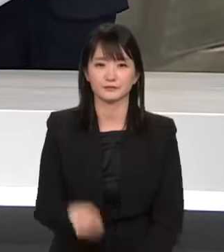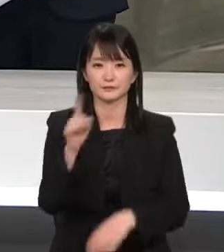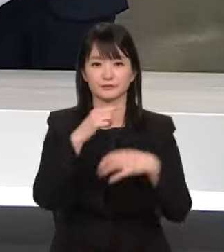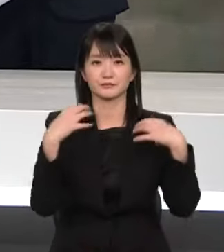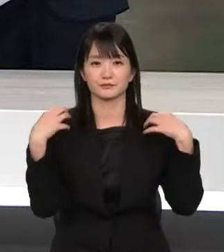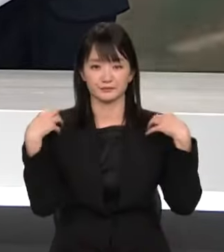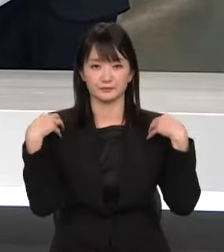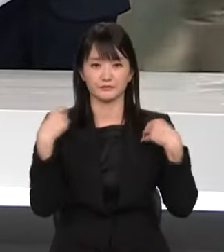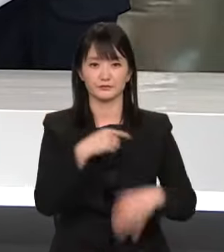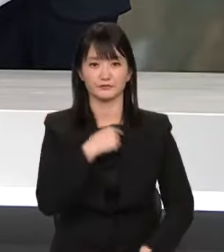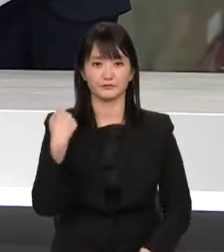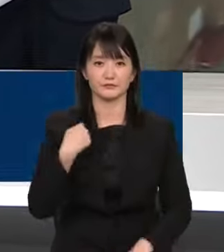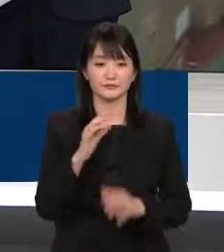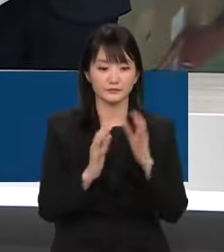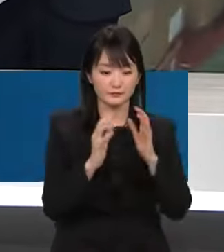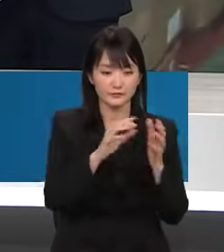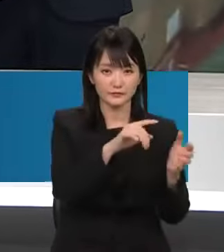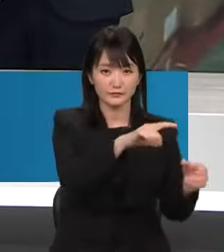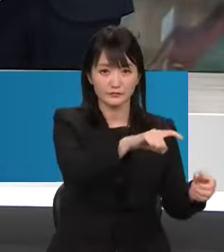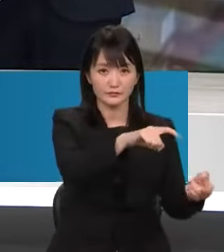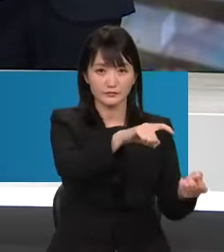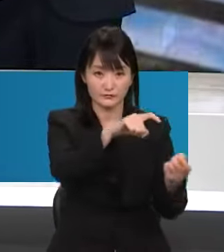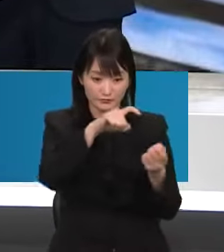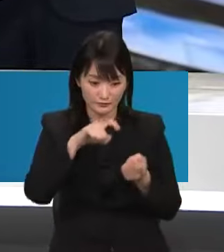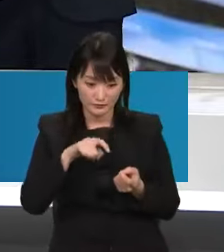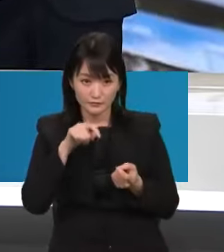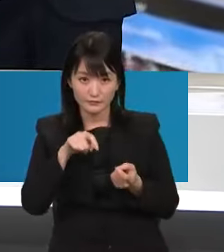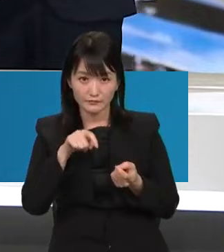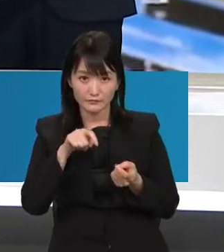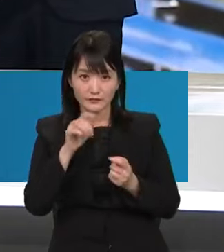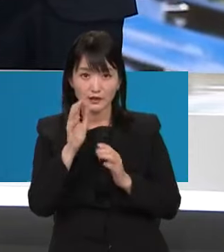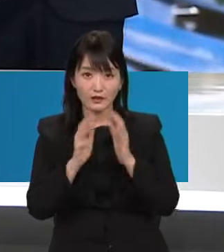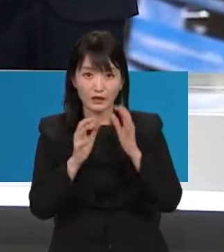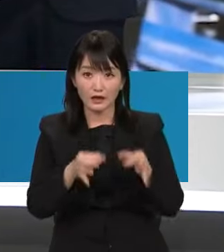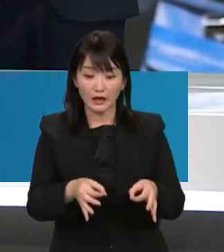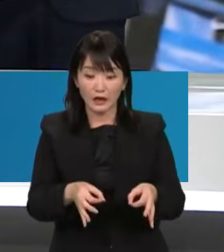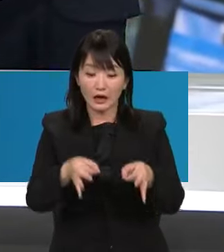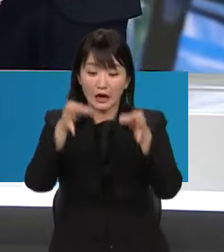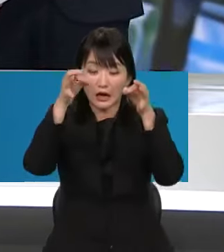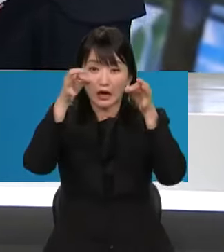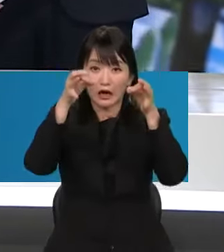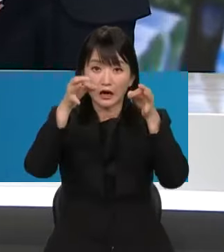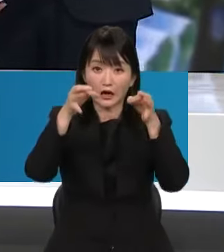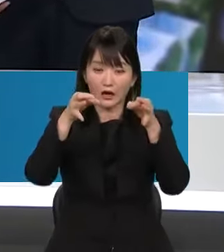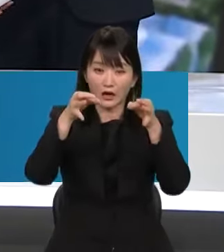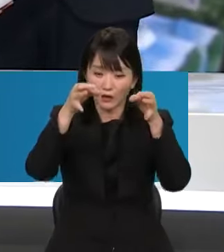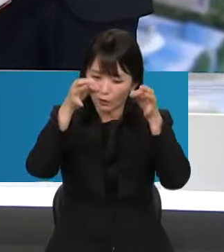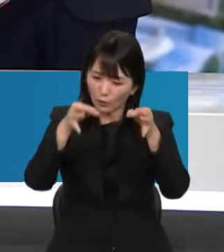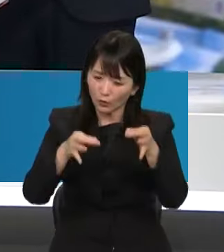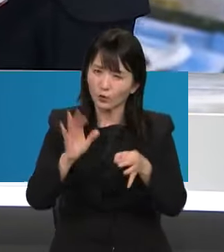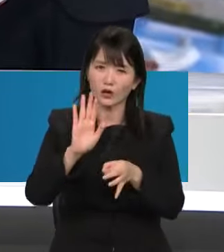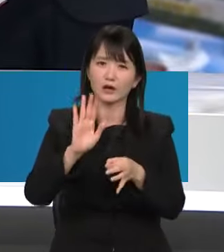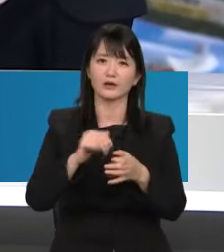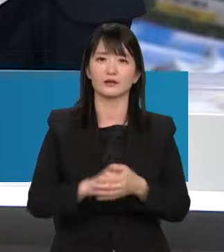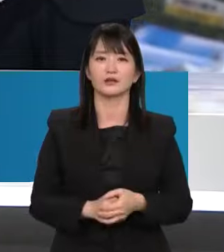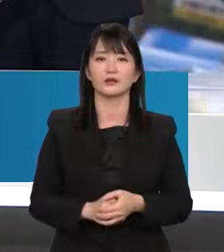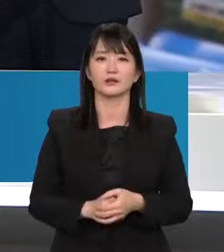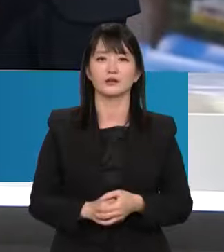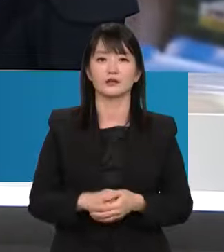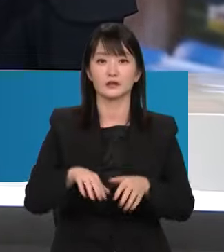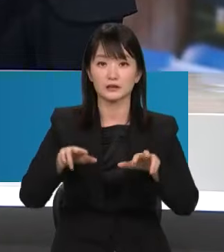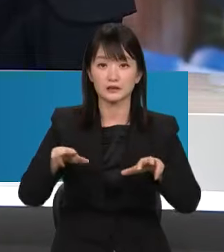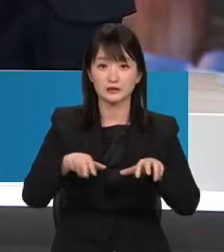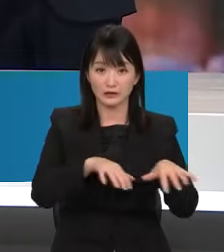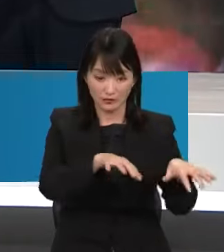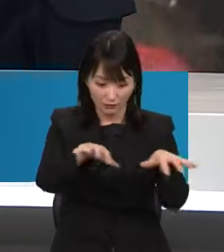정부가 중국산 배추까지 수입하고 있지만 금값이라는 배추 가격 좀처럼 잡히질 않고 있습니다. 이제 곧